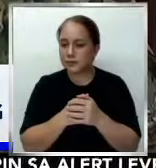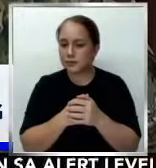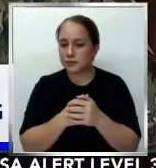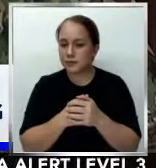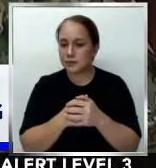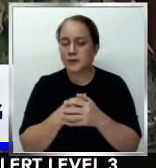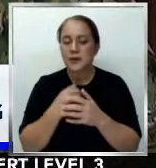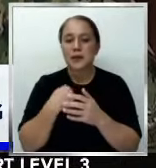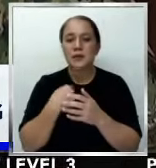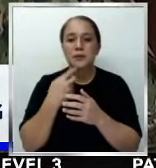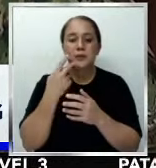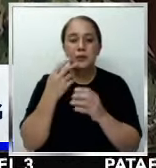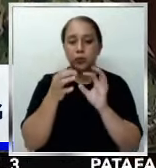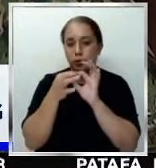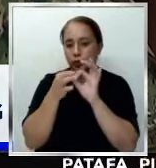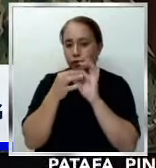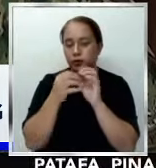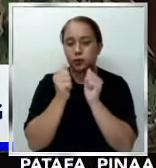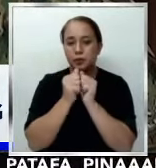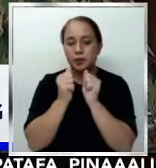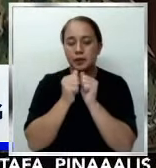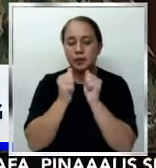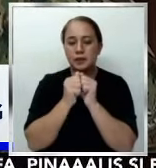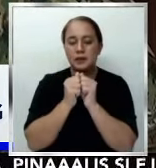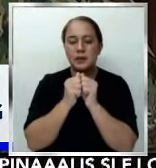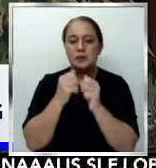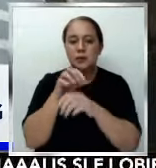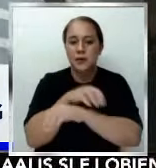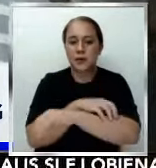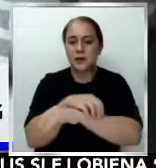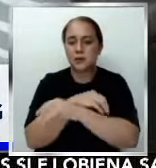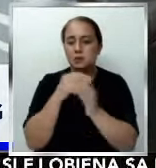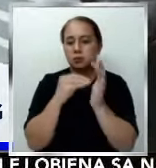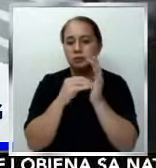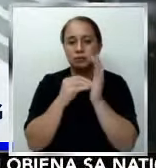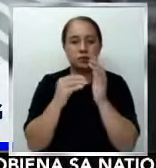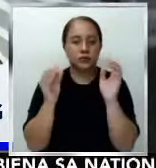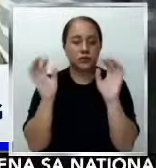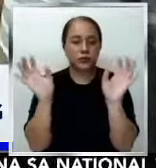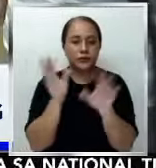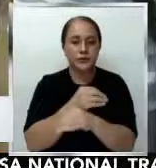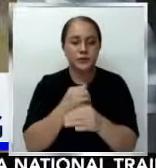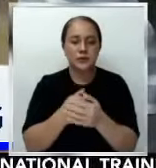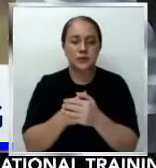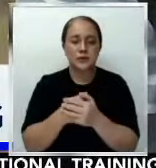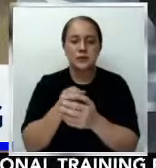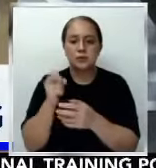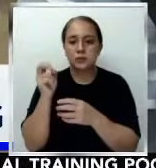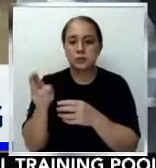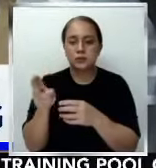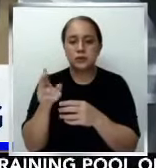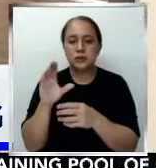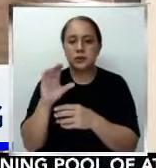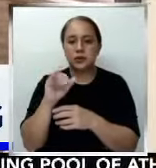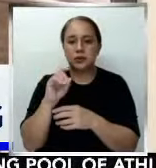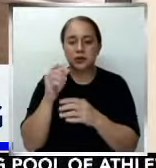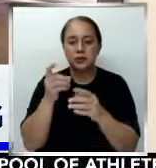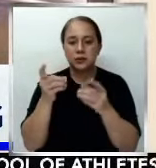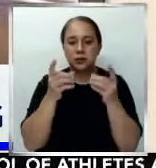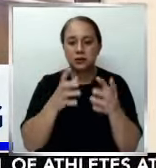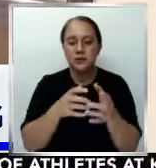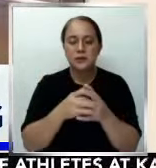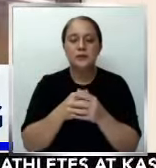In coordination po dun sa Makati Prosecutor's Office. Inatasan din ni CIDG Director Police Major